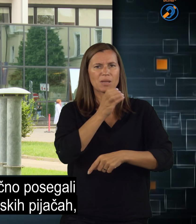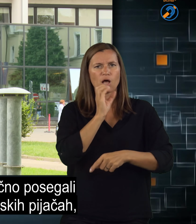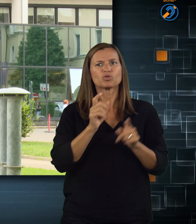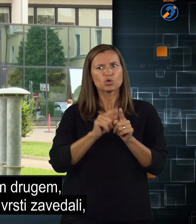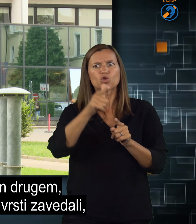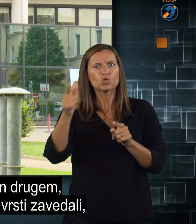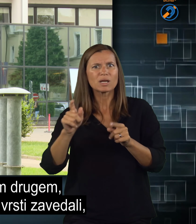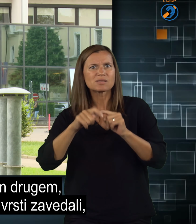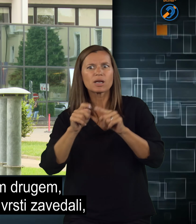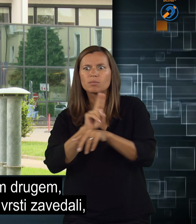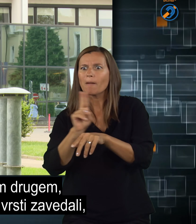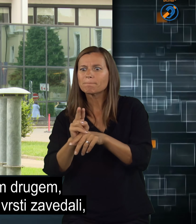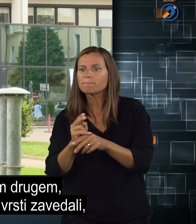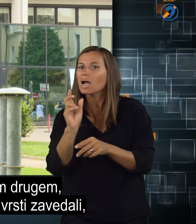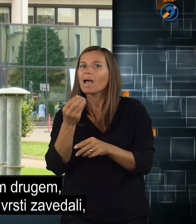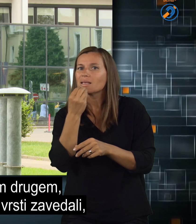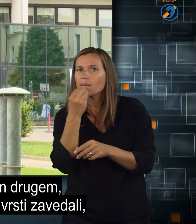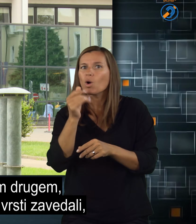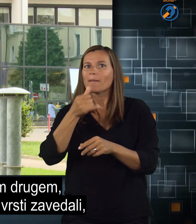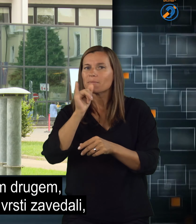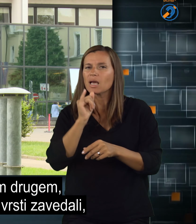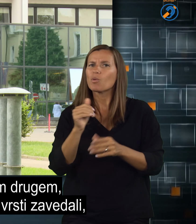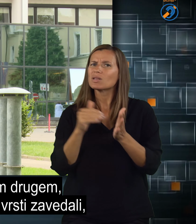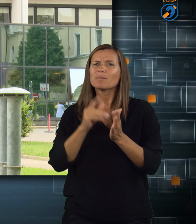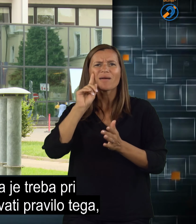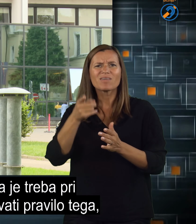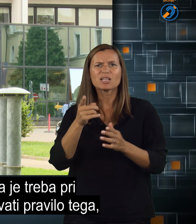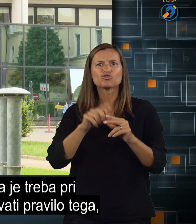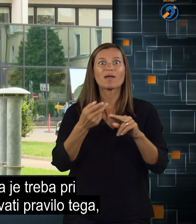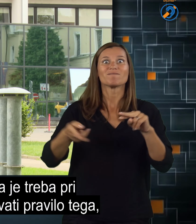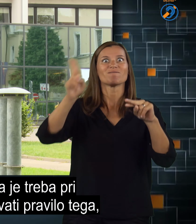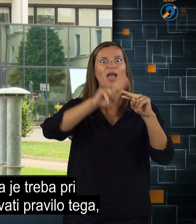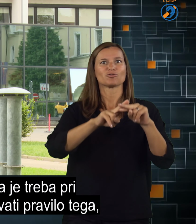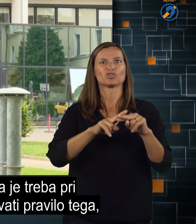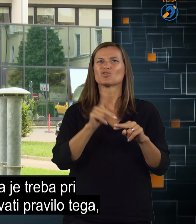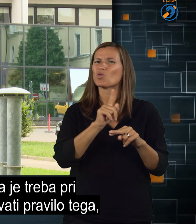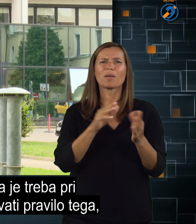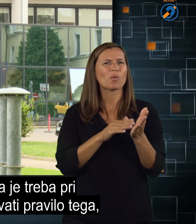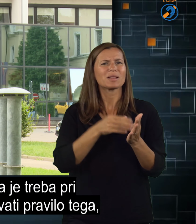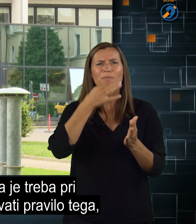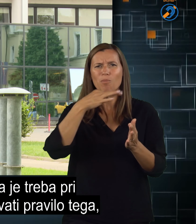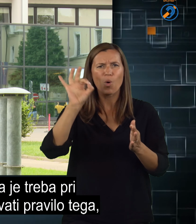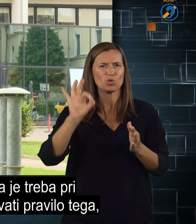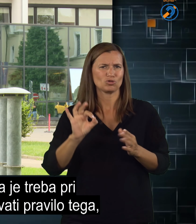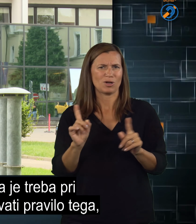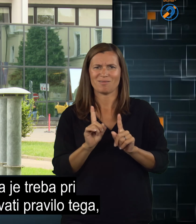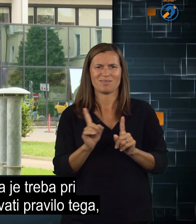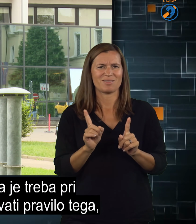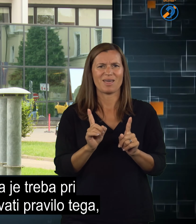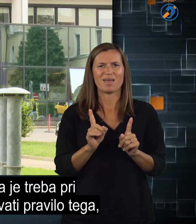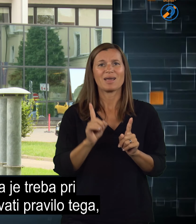čem drugim. In da se bomo v prvi vrsti zavedali, da več ni bolje in